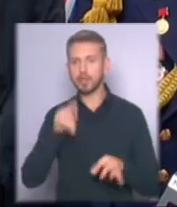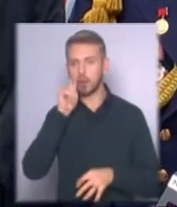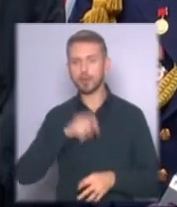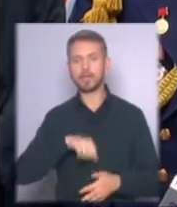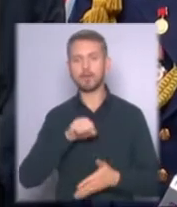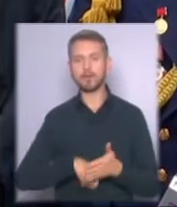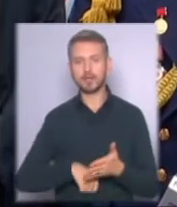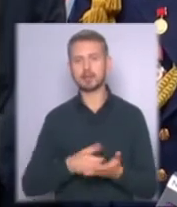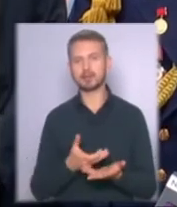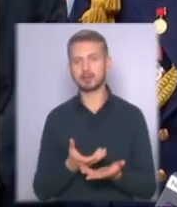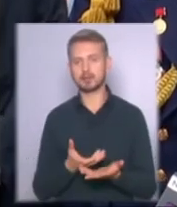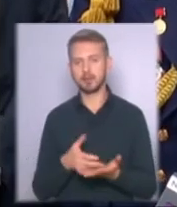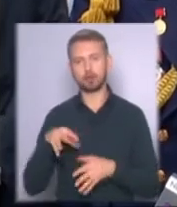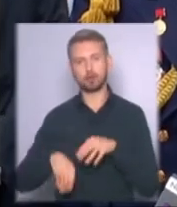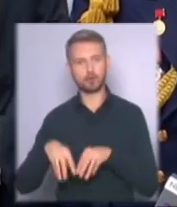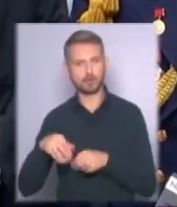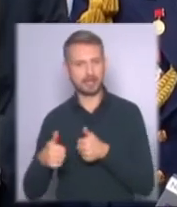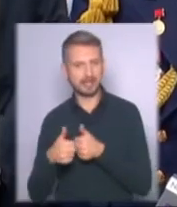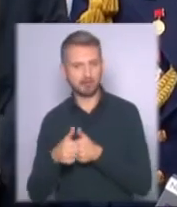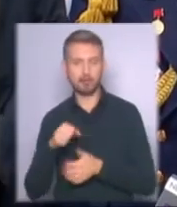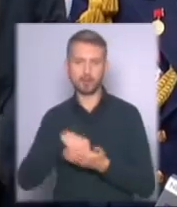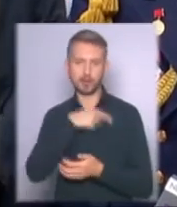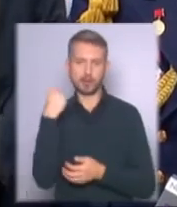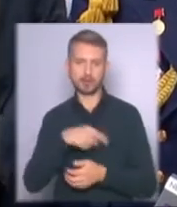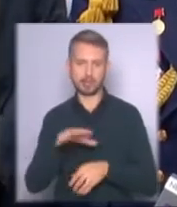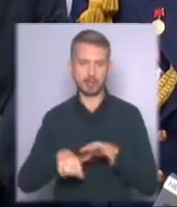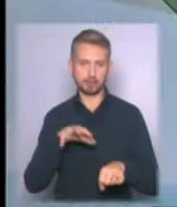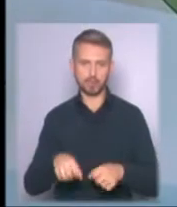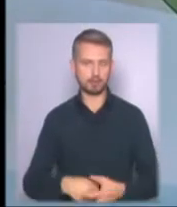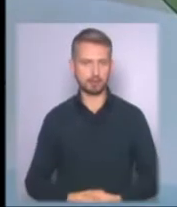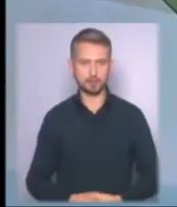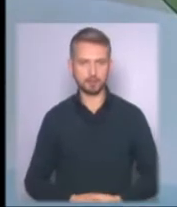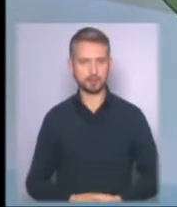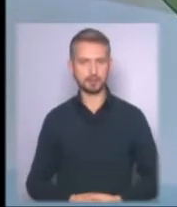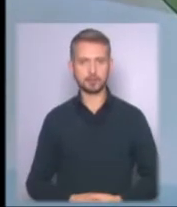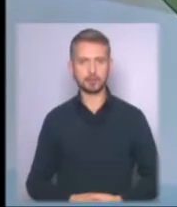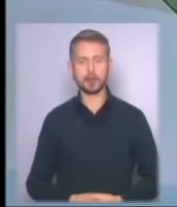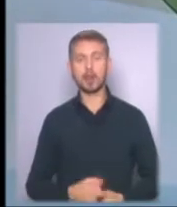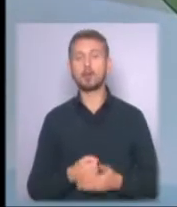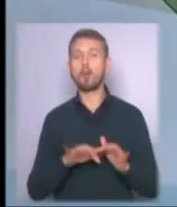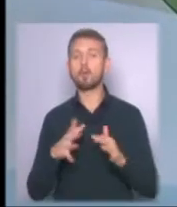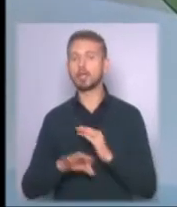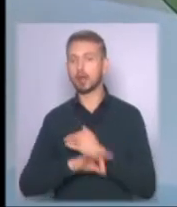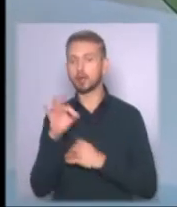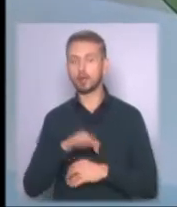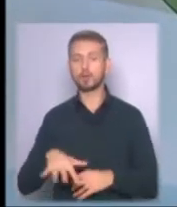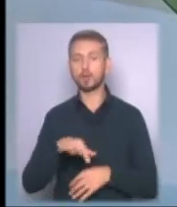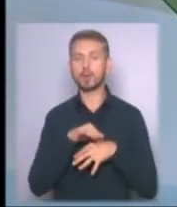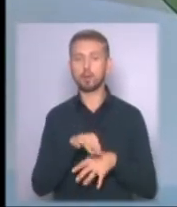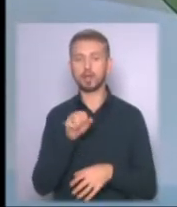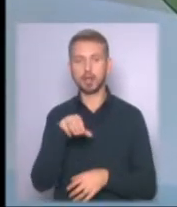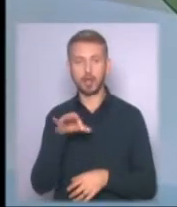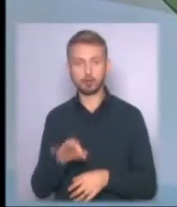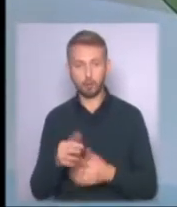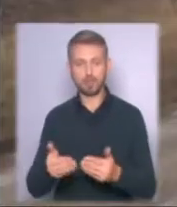сусідів, від російських загарбників. І до подій на Сході. У зоні проведення АТО